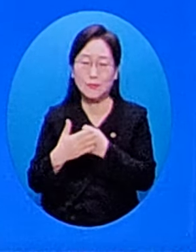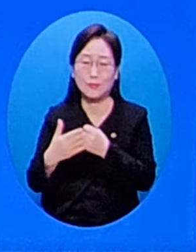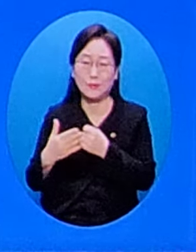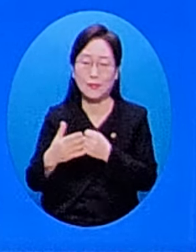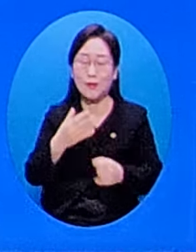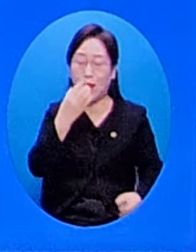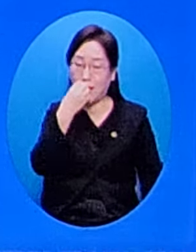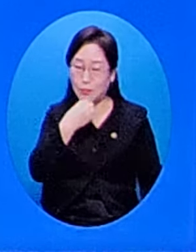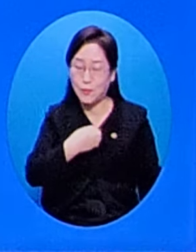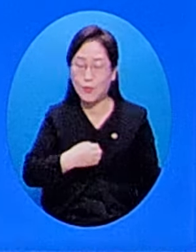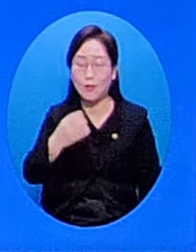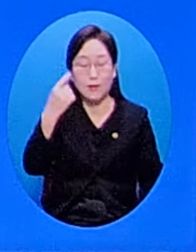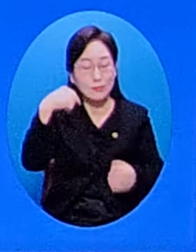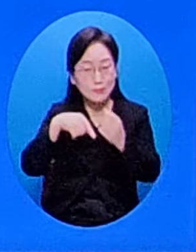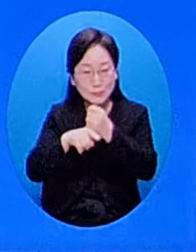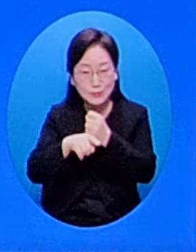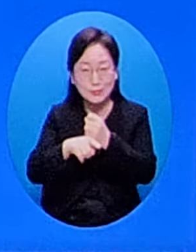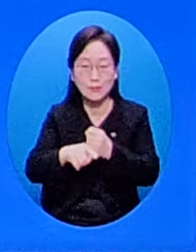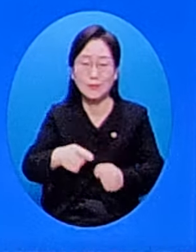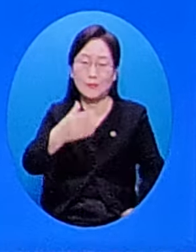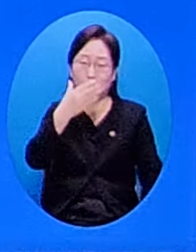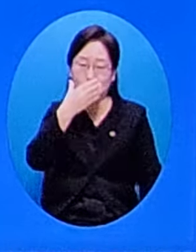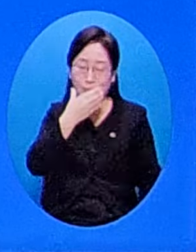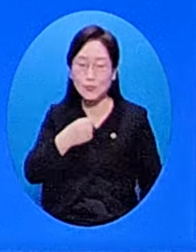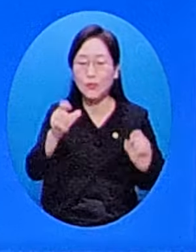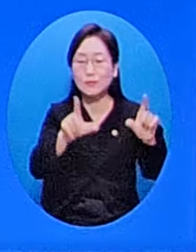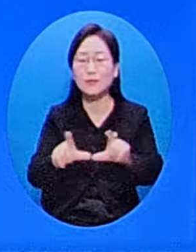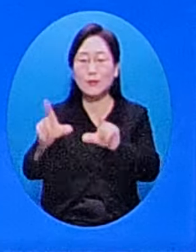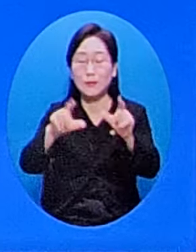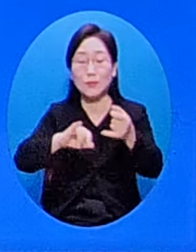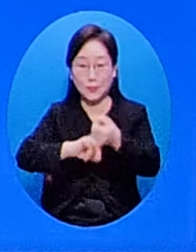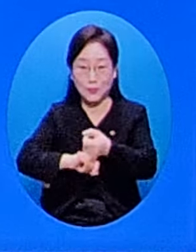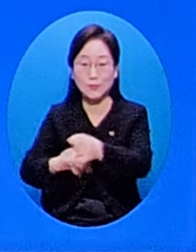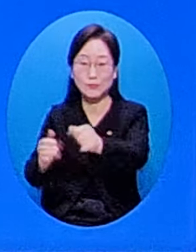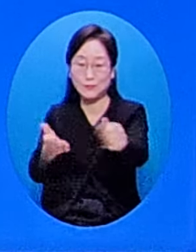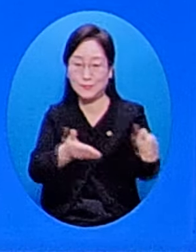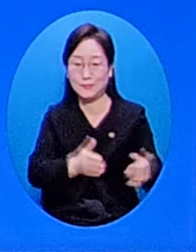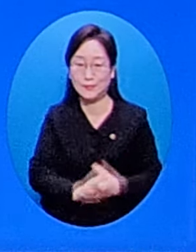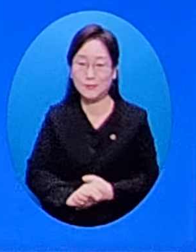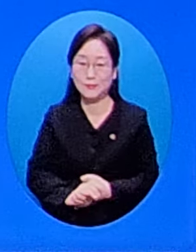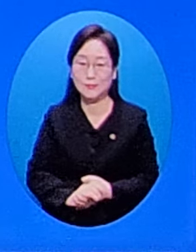보람이 있고 의미 있고 행복한 삶을 살아가는 주님의 자녀가 되어야 할 것입니다.